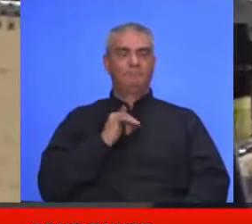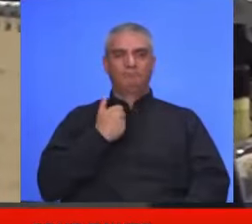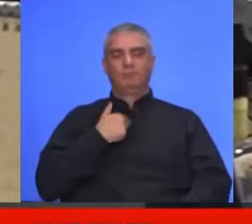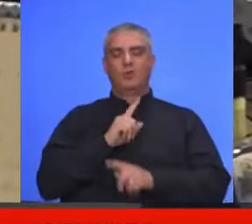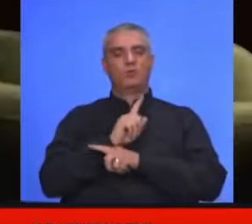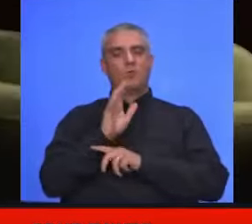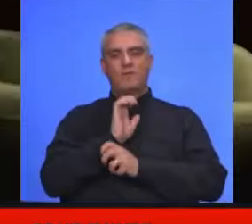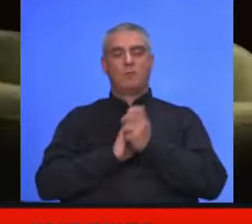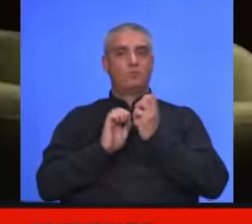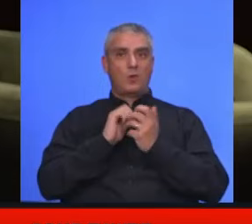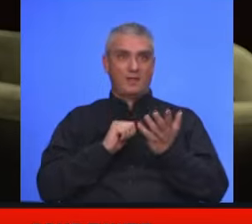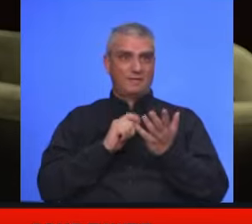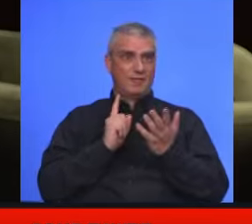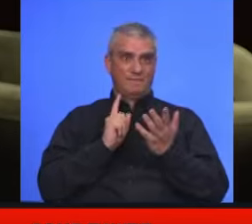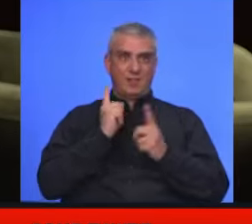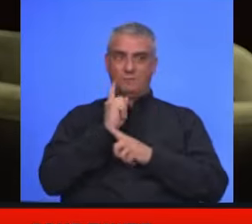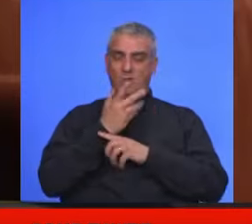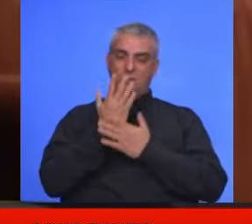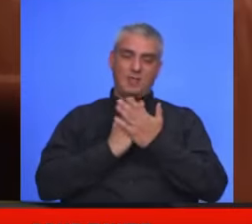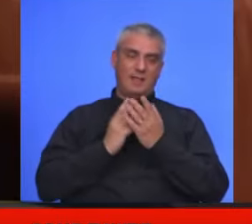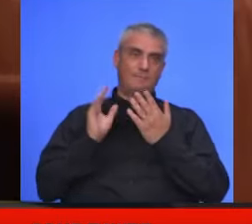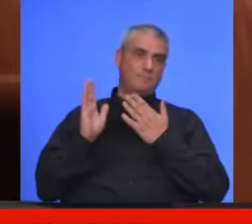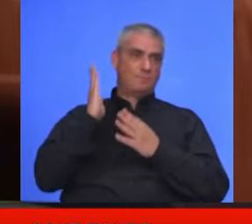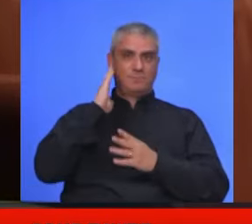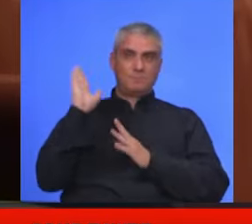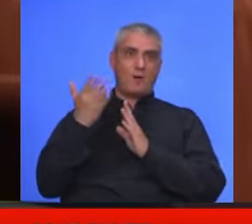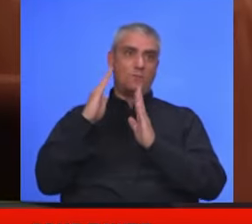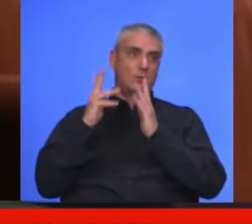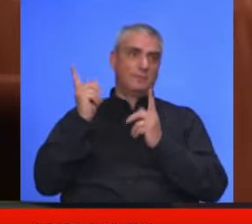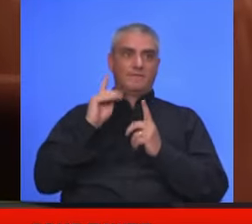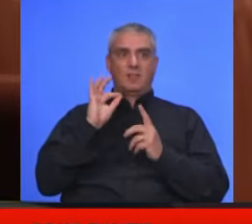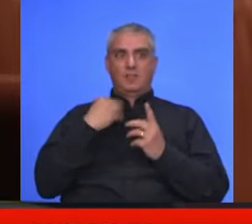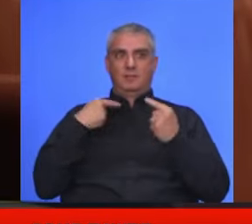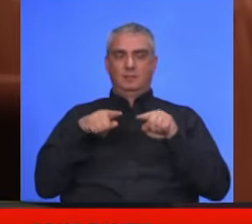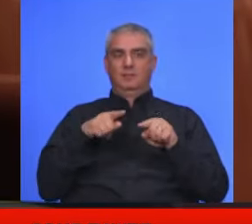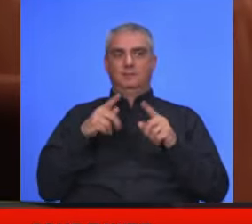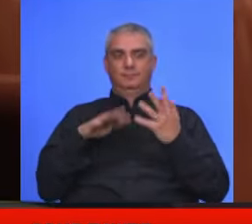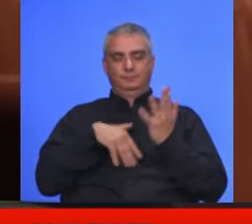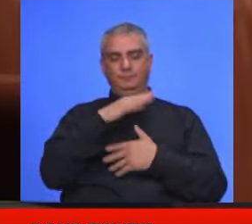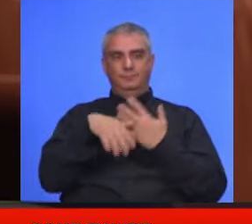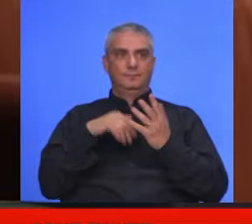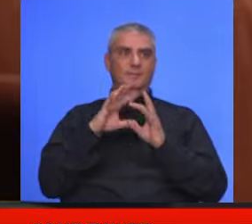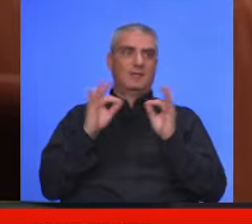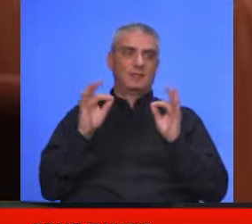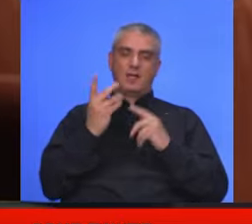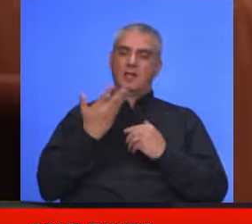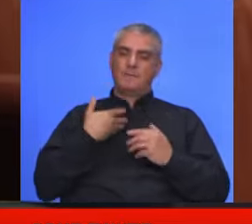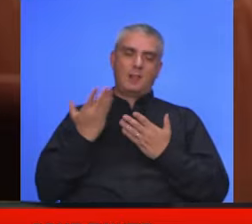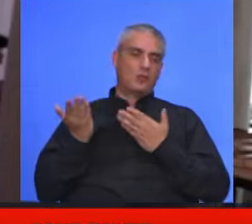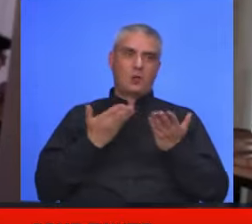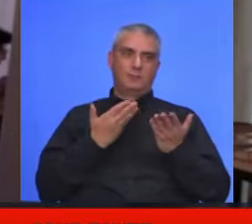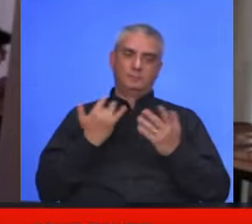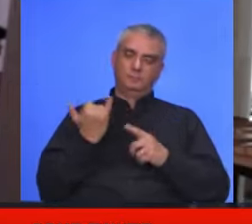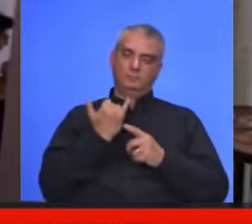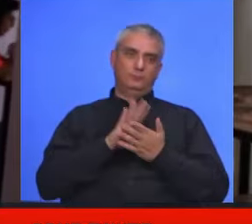בתקופה מורכבת, המלונות שלנו חלקם מפונים, ובד בבד אנחנו בתוך איזה שעת נס כזה של התחלת קבלת אורחים מן